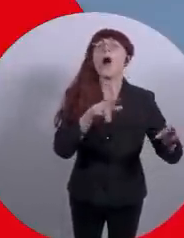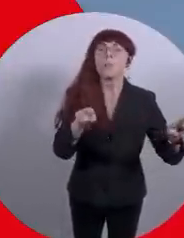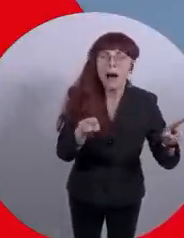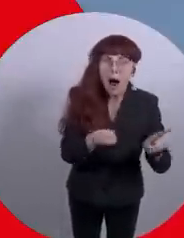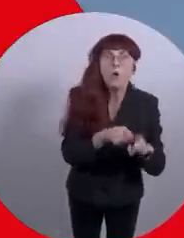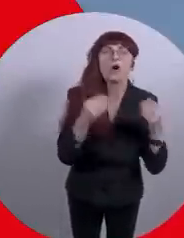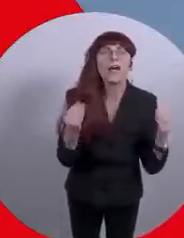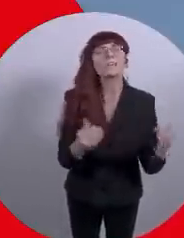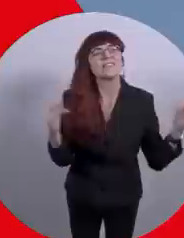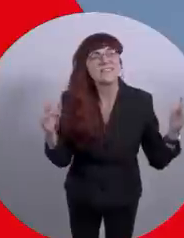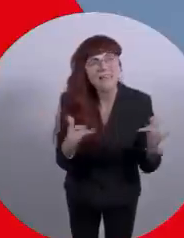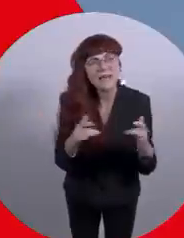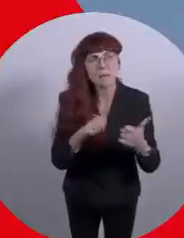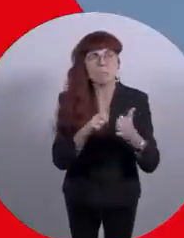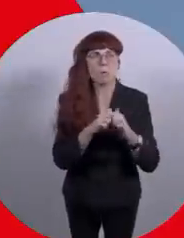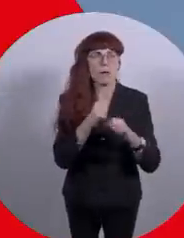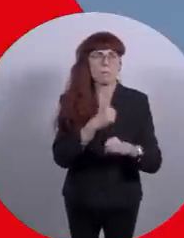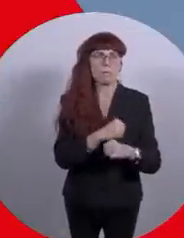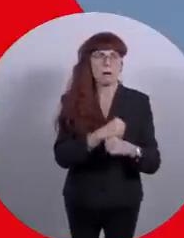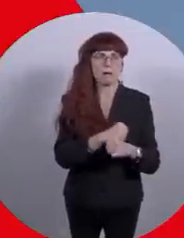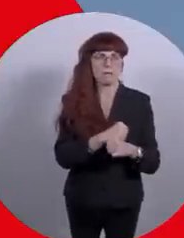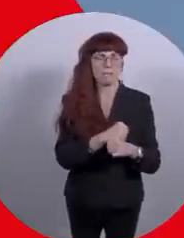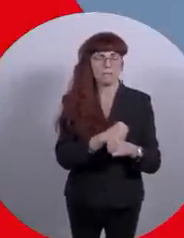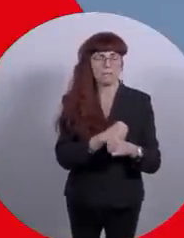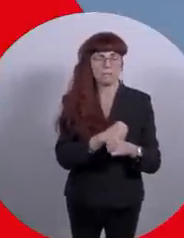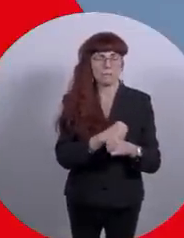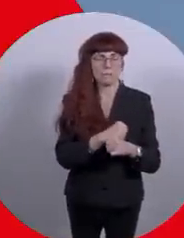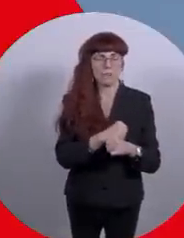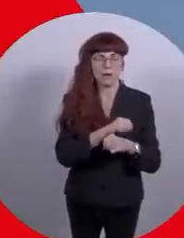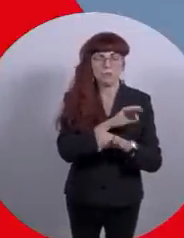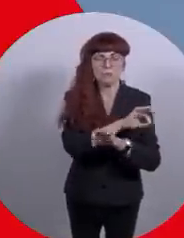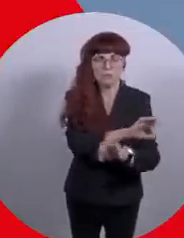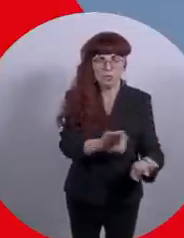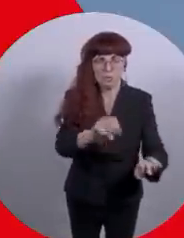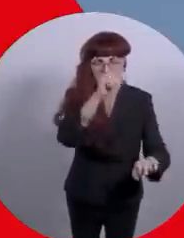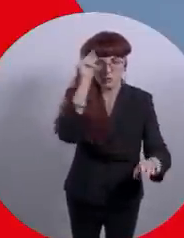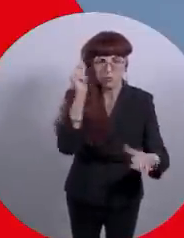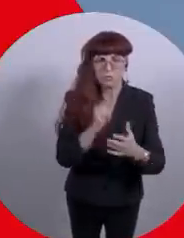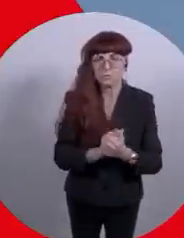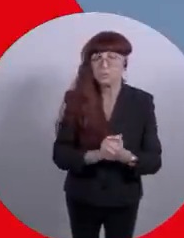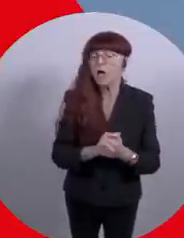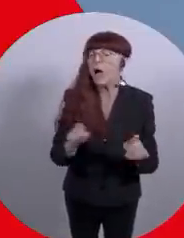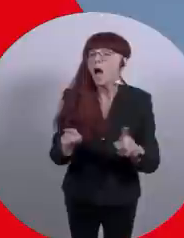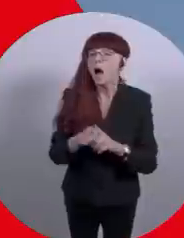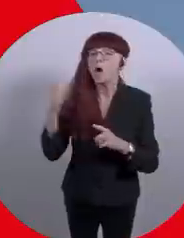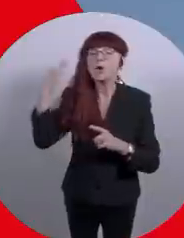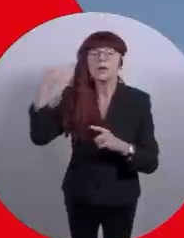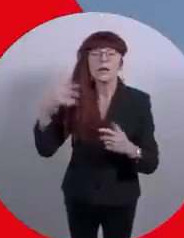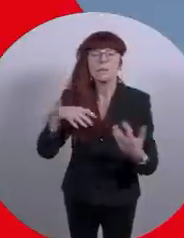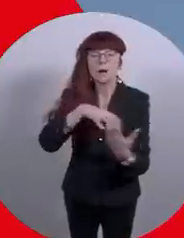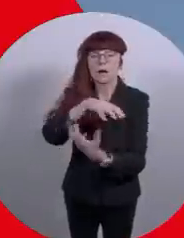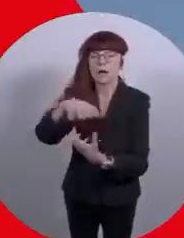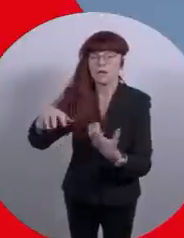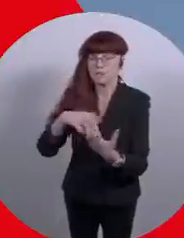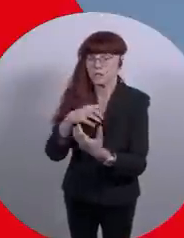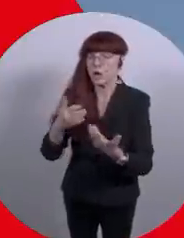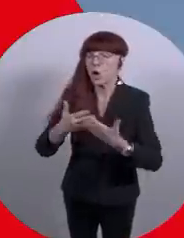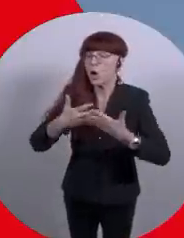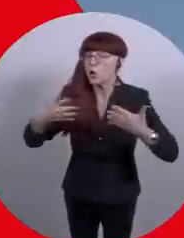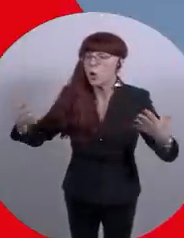für die Menschen das gleiche gilt ja auch zum Beispiel für die Klimakrise ein ganz großer Angst